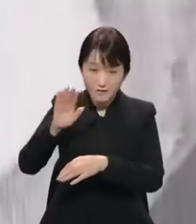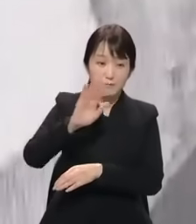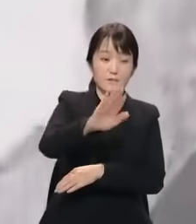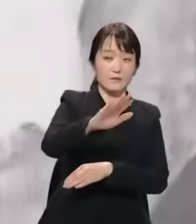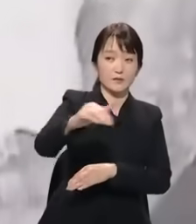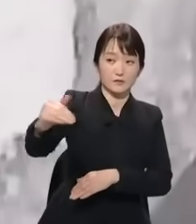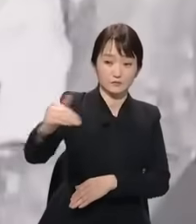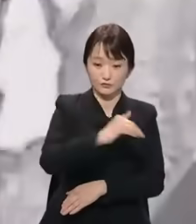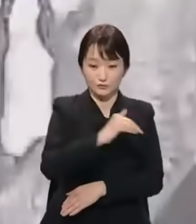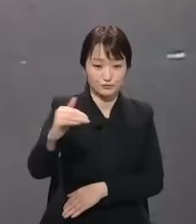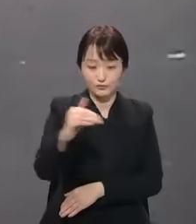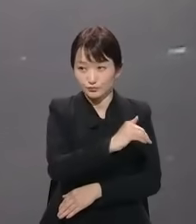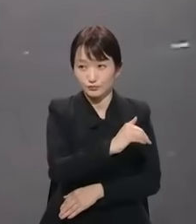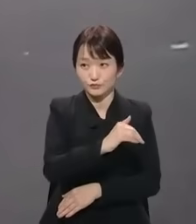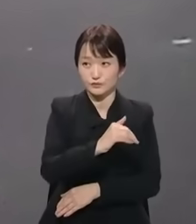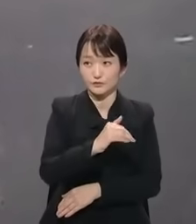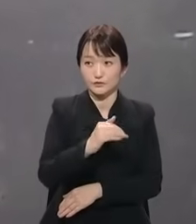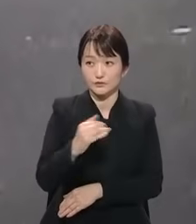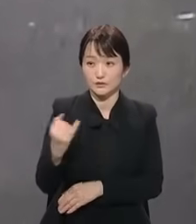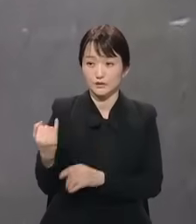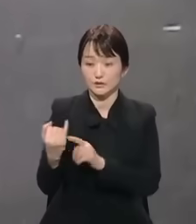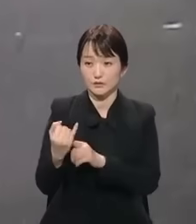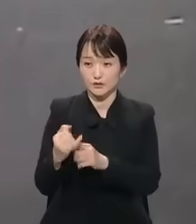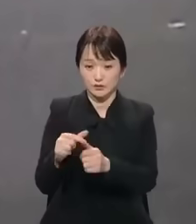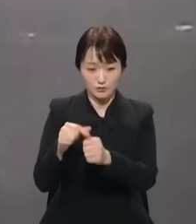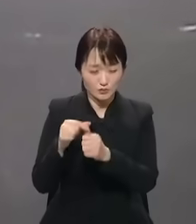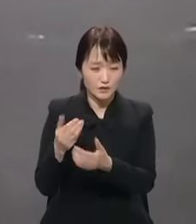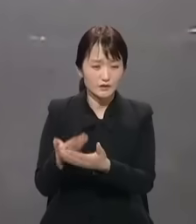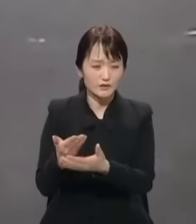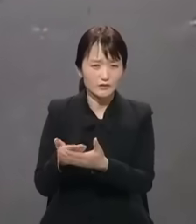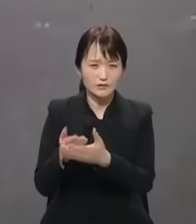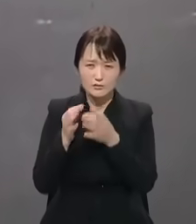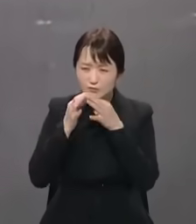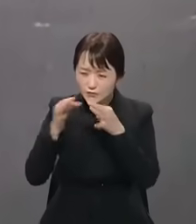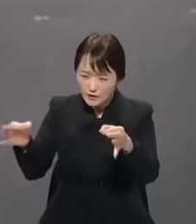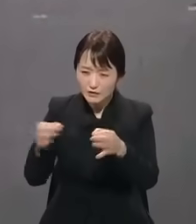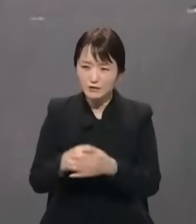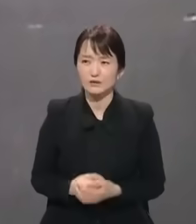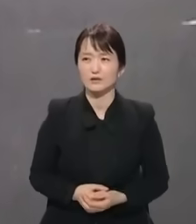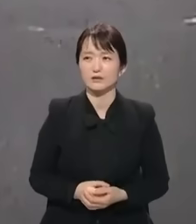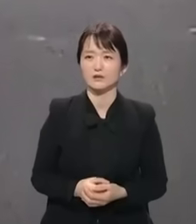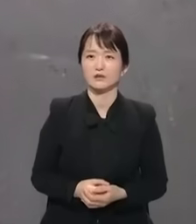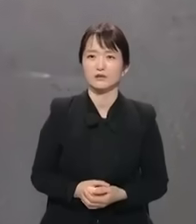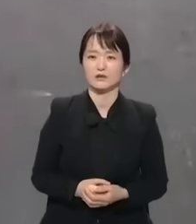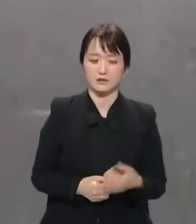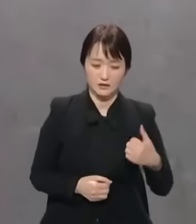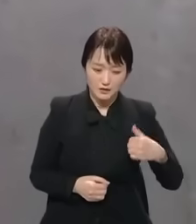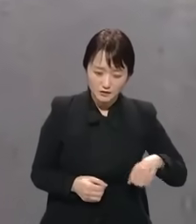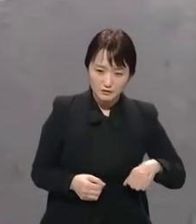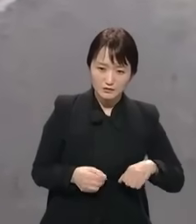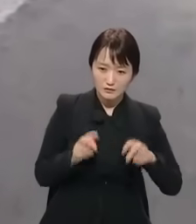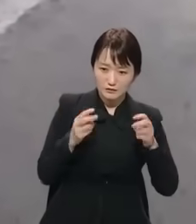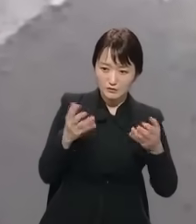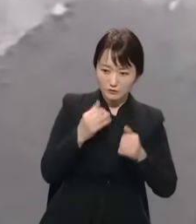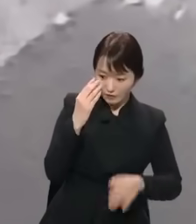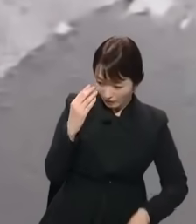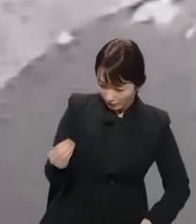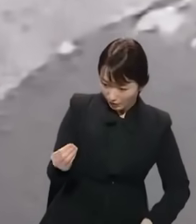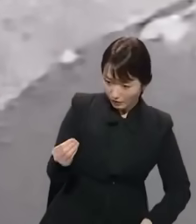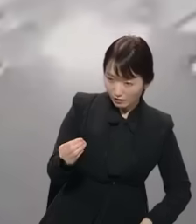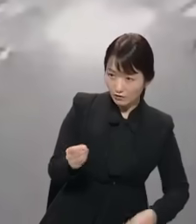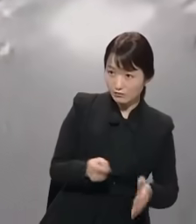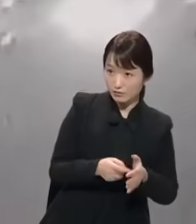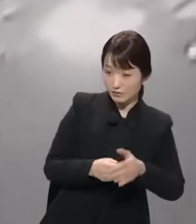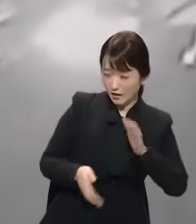오가니까 어머니 그쪽에 살려달라고 요청을 했고요. 또 마침 이 제보자분하고 또 회사의 직원들이 이 모습을 본 겁니다. 그래서